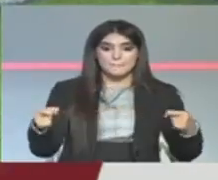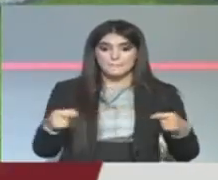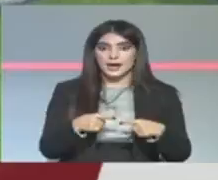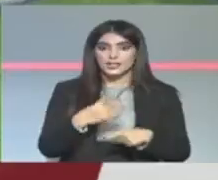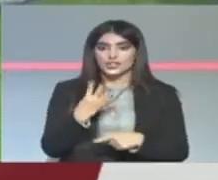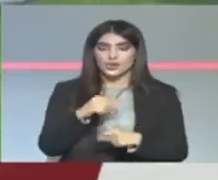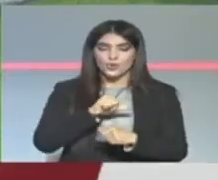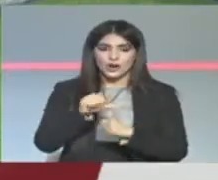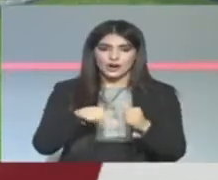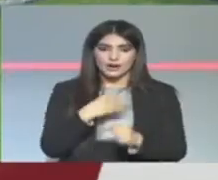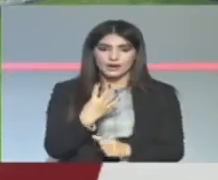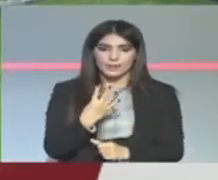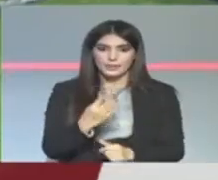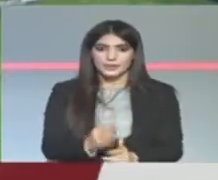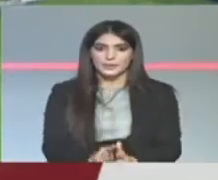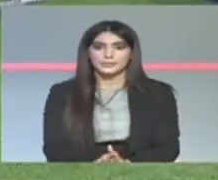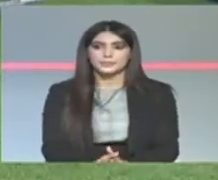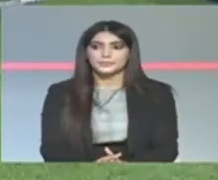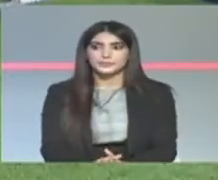الرابعه